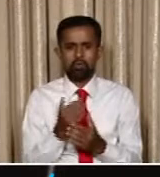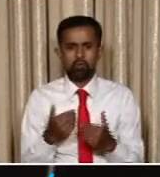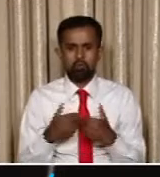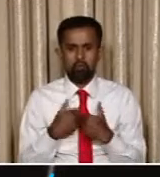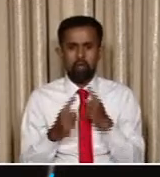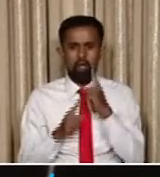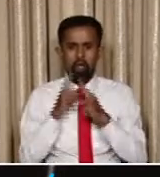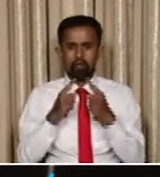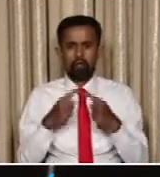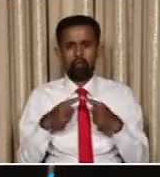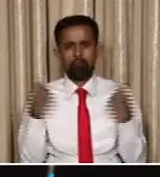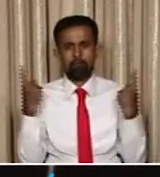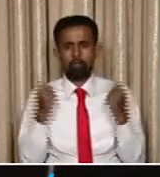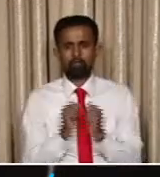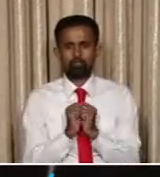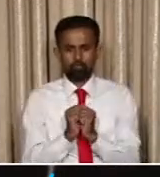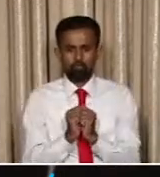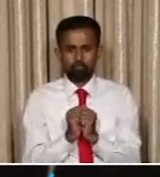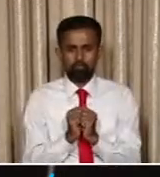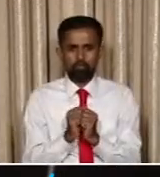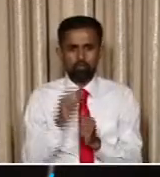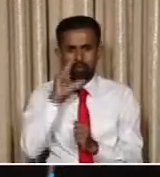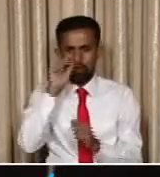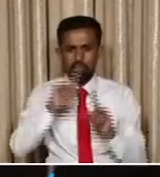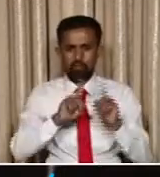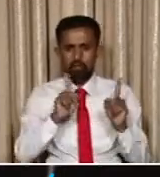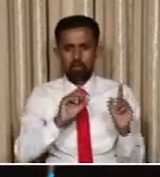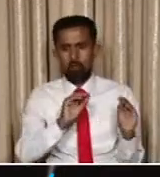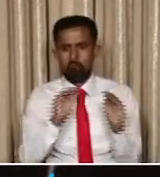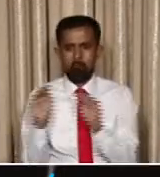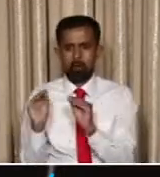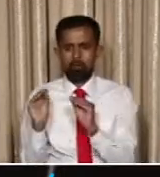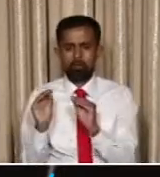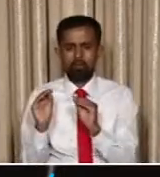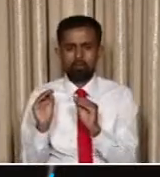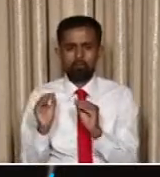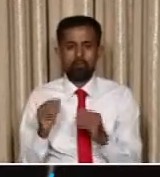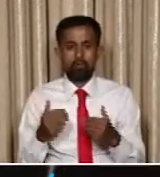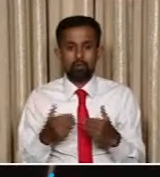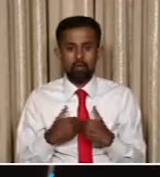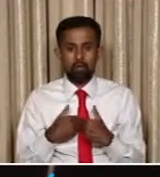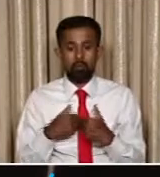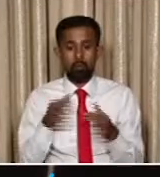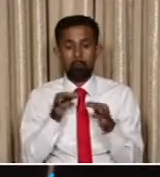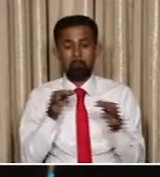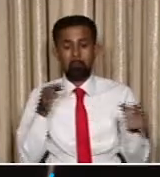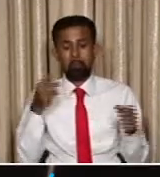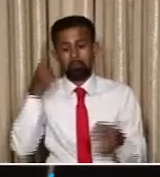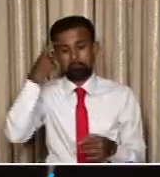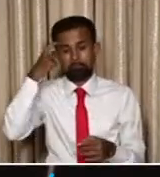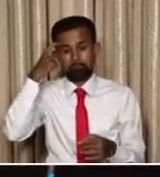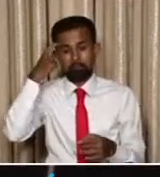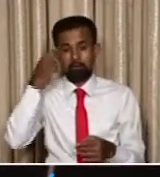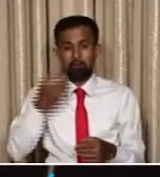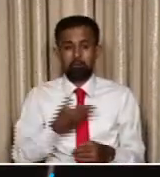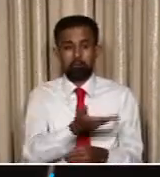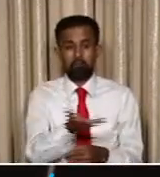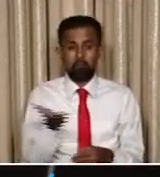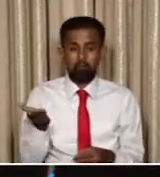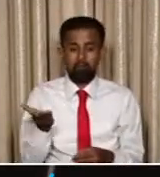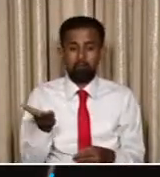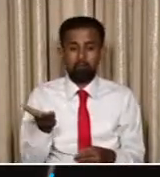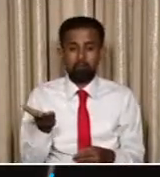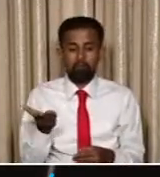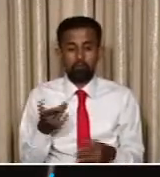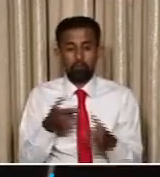කතා කරන්නේ වෙනම වෘත්තියක් ගැන කියලා මේ රාත්‍රී 10න් පස්සේ ඒ හේතුව තමයි අපිට තියෙන ගෝත්‍රික මානසිකත්වයක් ගොඩක් අයට